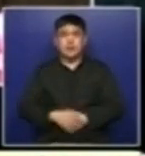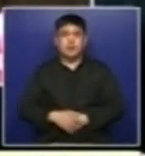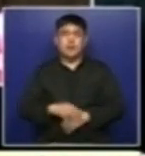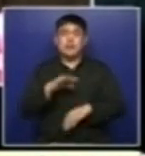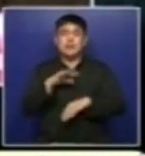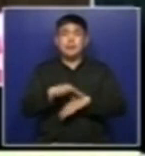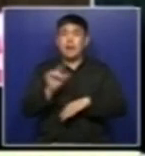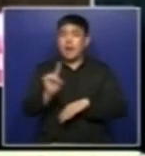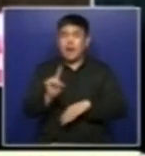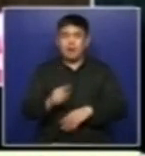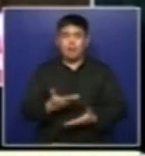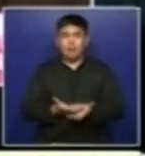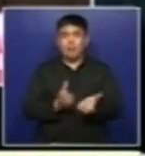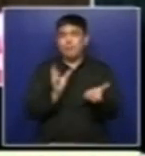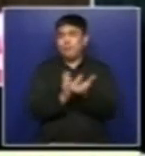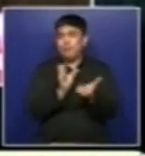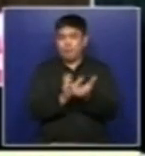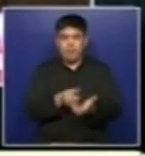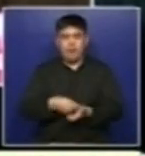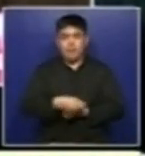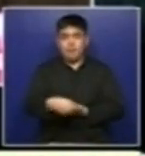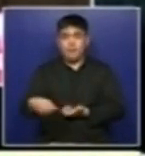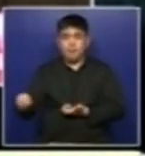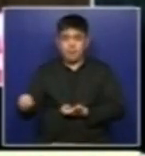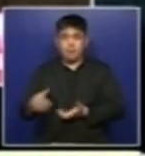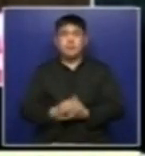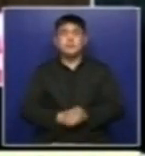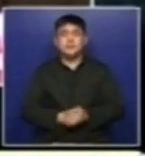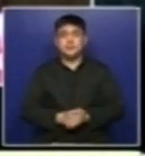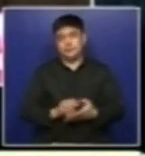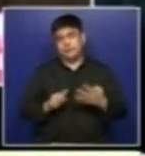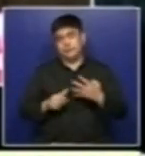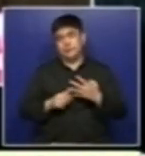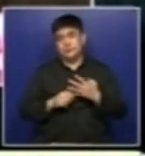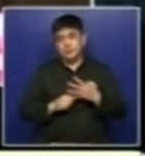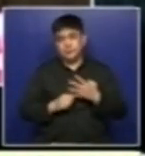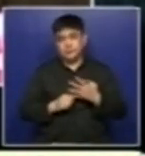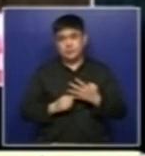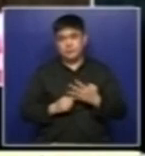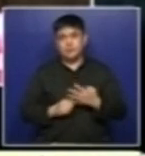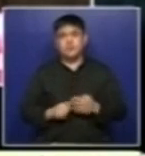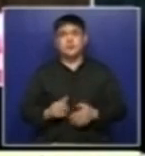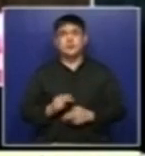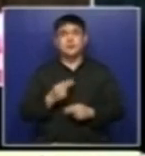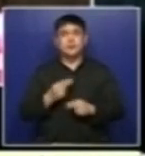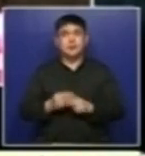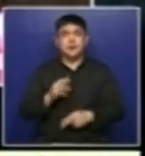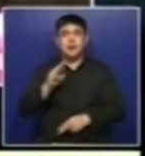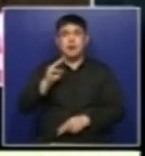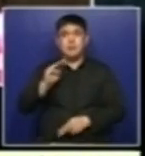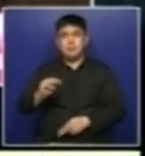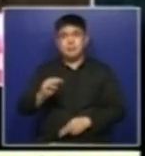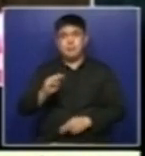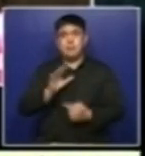ไพ่อยู่ในบ่อนการพนัน4นางสาวเมาเซลีโปฟอายุ29